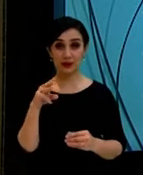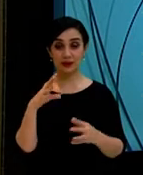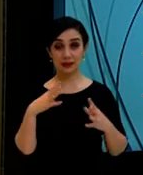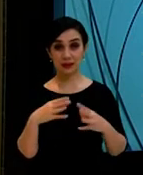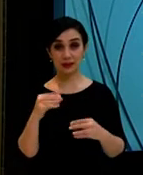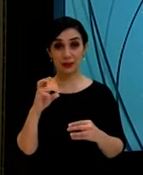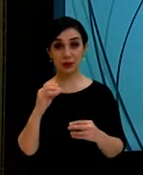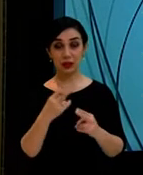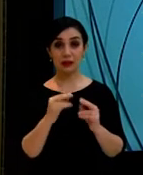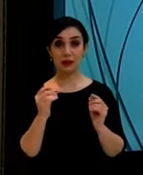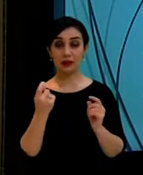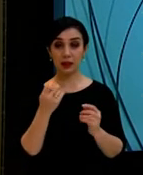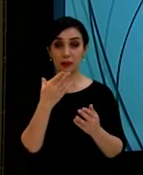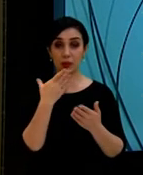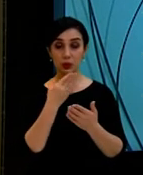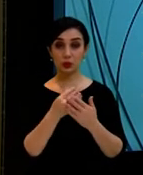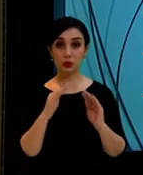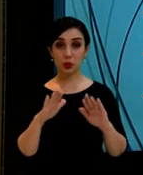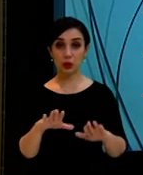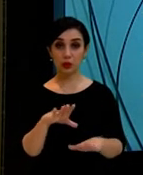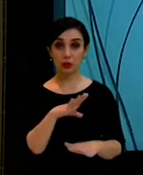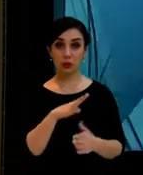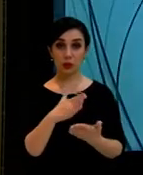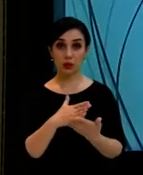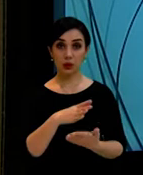ham matnda o'z o'rni bor edi.